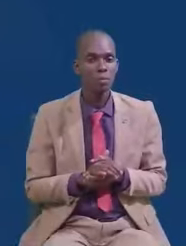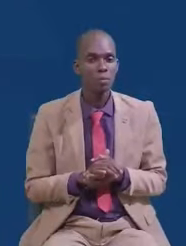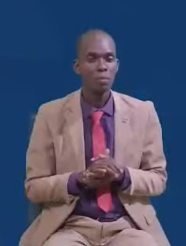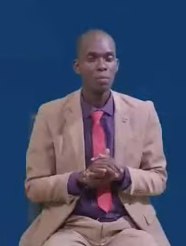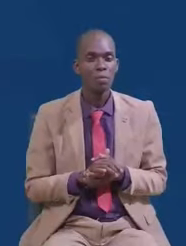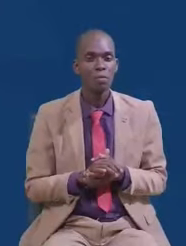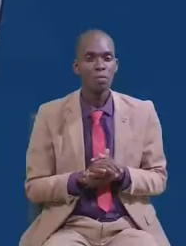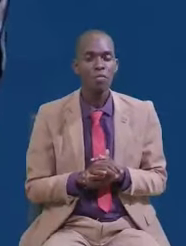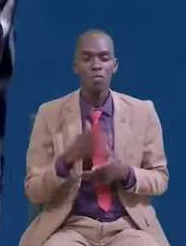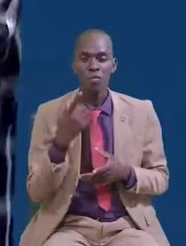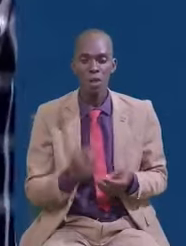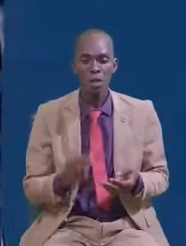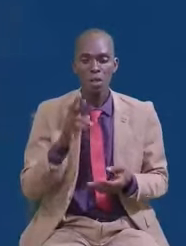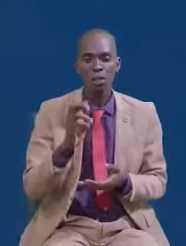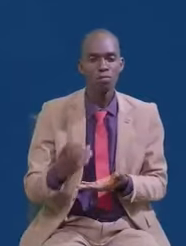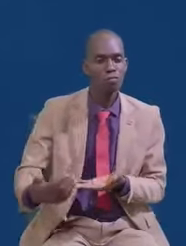La guérison